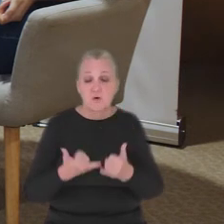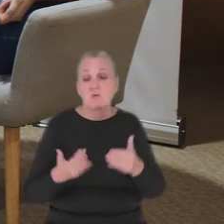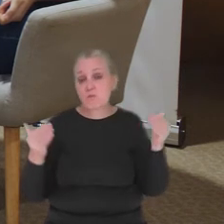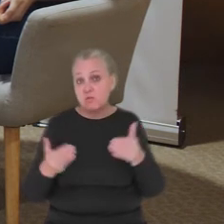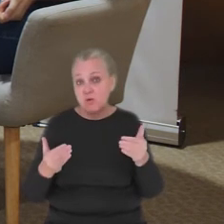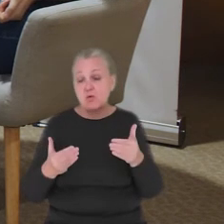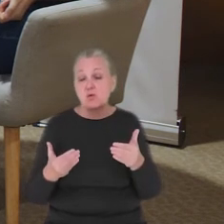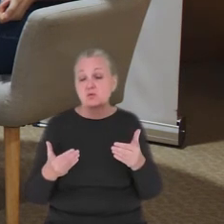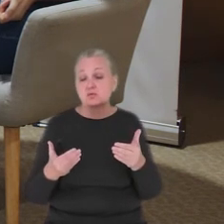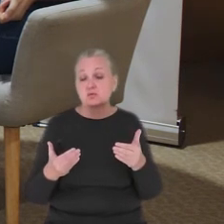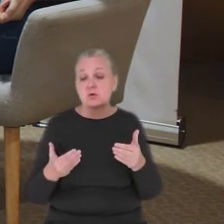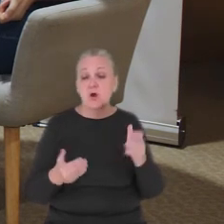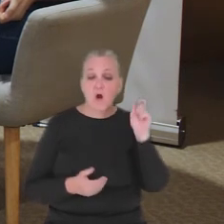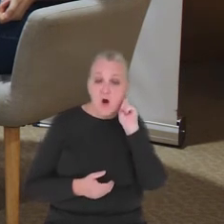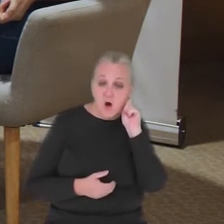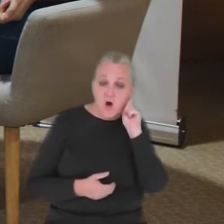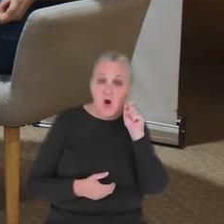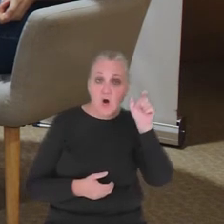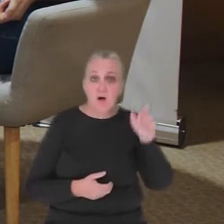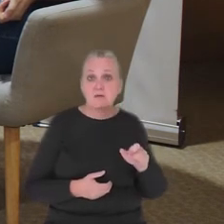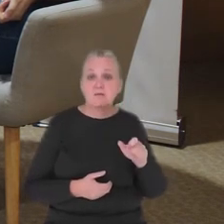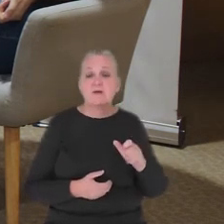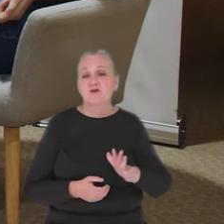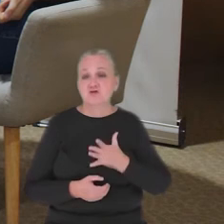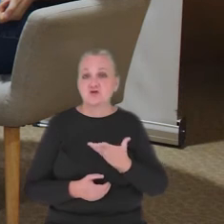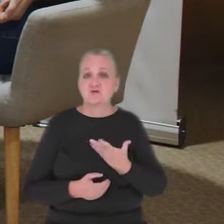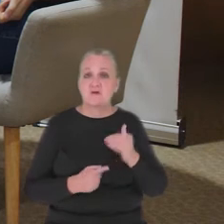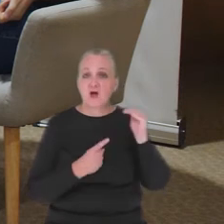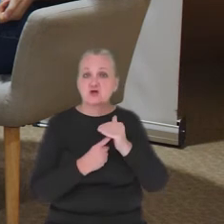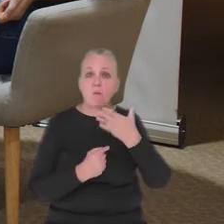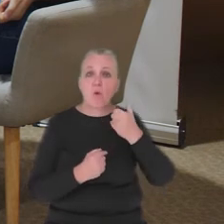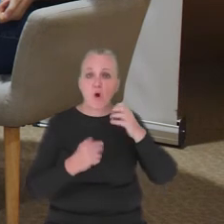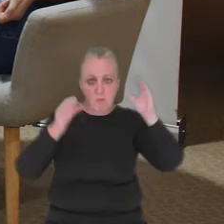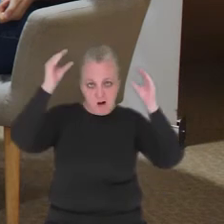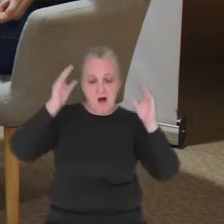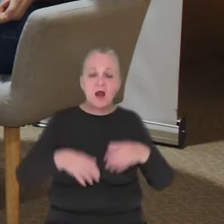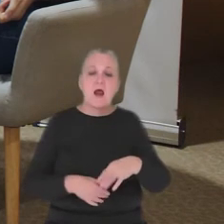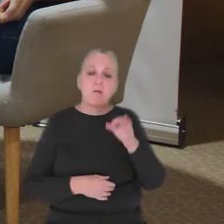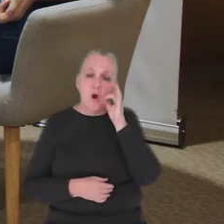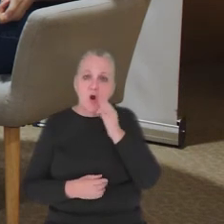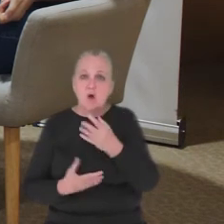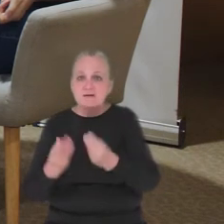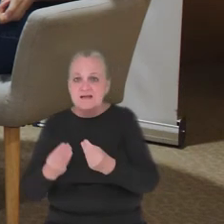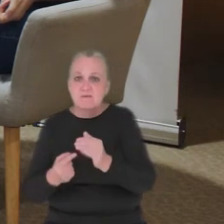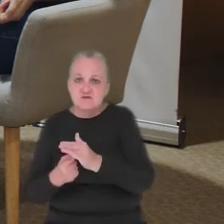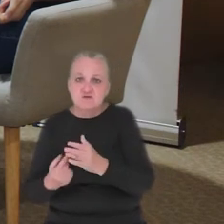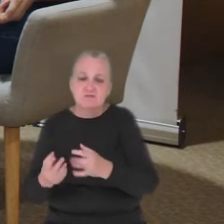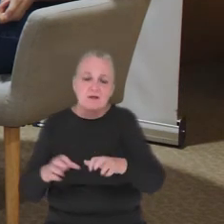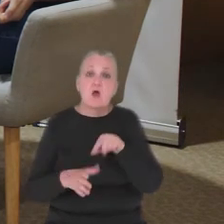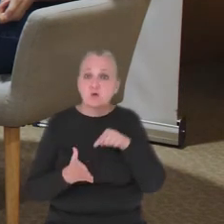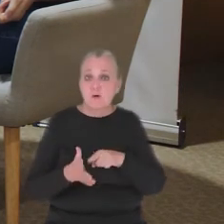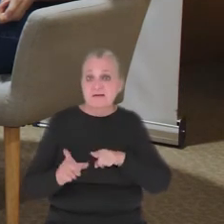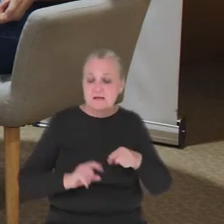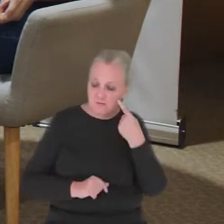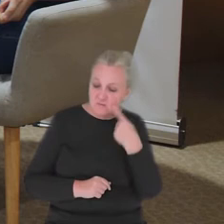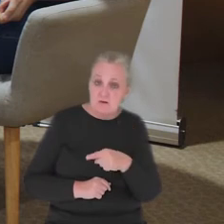rysować panie z dziwnym muchomorem na głowie albo miłe kotki, które bawią się z grzybkami. I to może być na przykład znak dla jednej